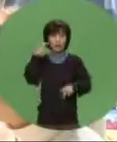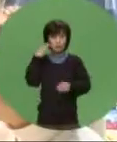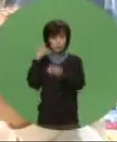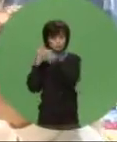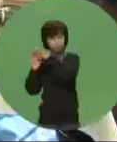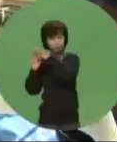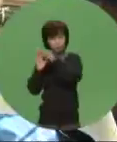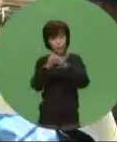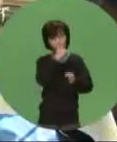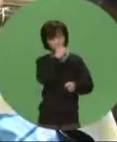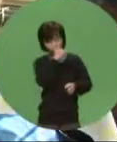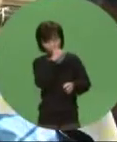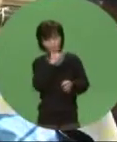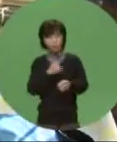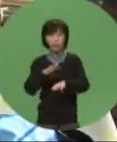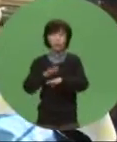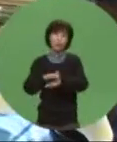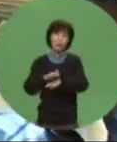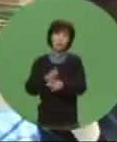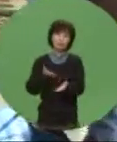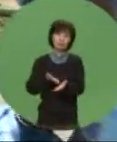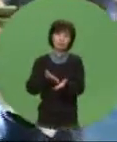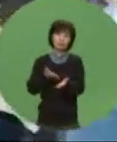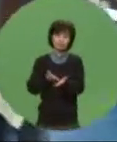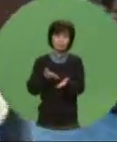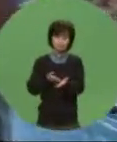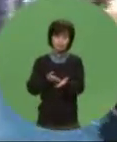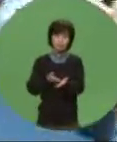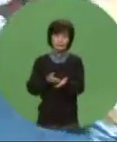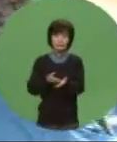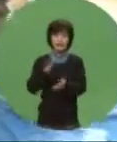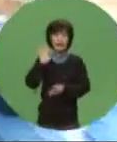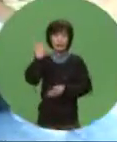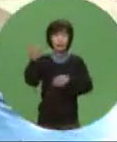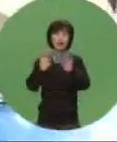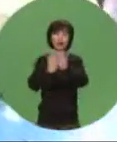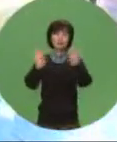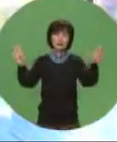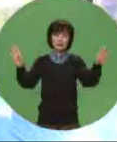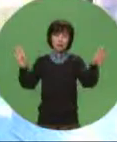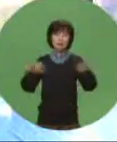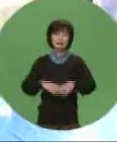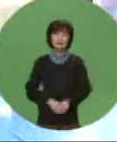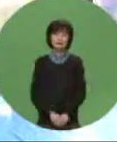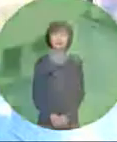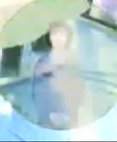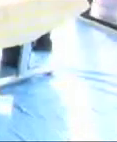明があった後、早速門松作りに挑戦しました。